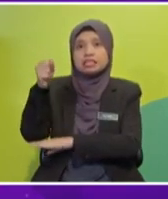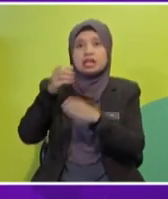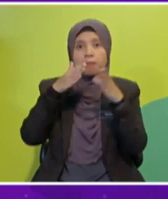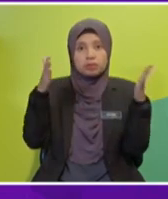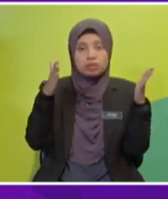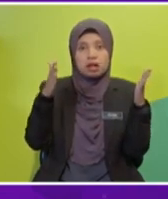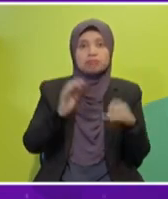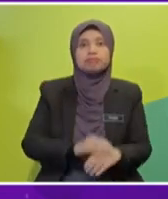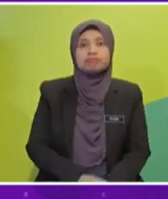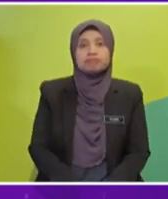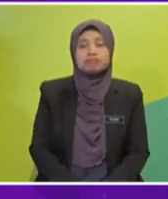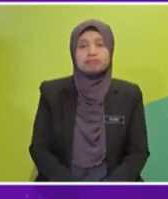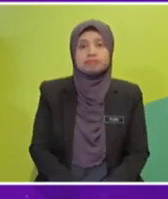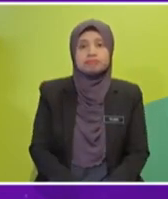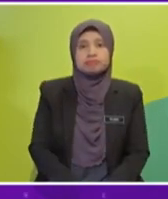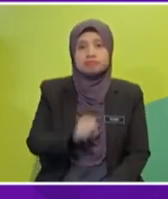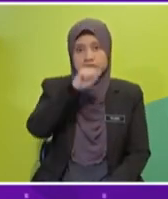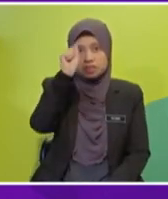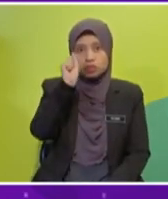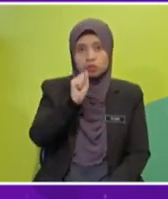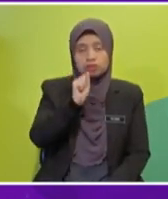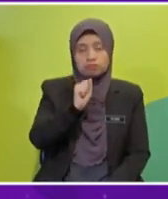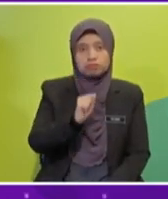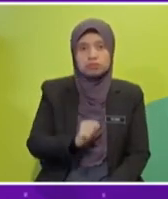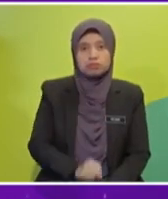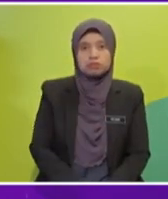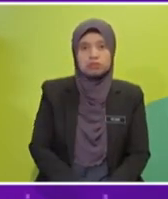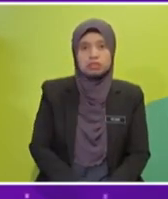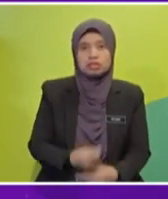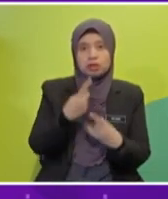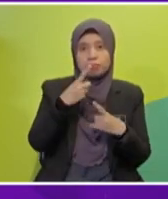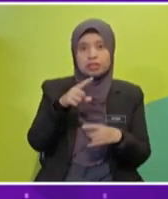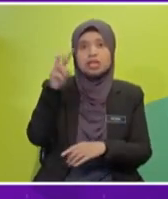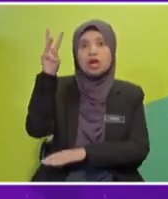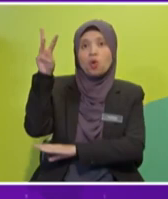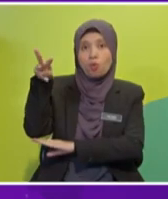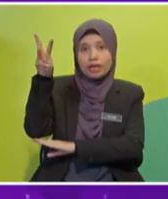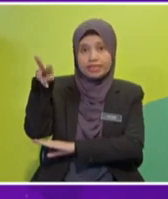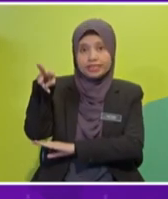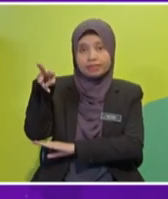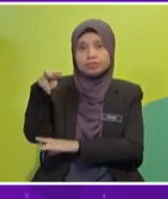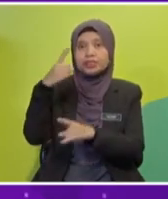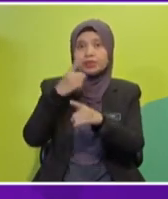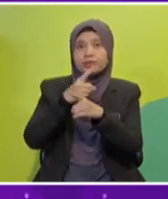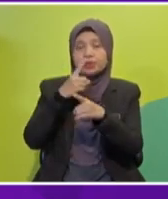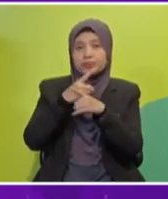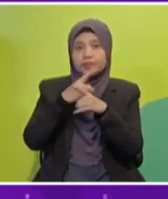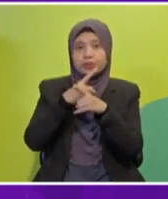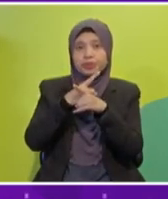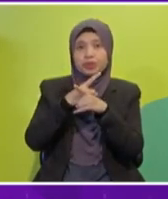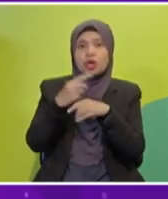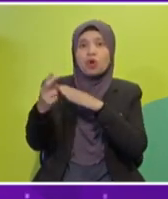Okey. Okay. Rizki jawab wajib. Aiman? Wajib. Okey, betul. Tepat betul. Sekali.